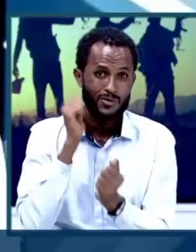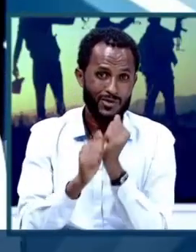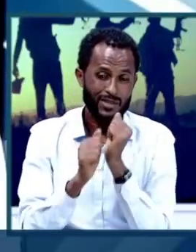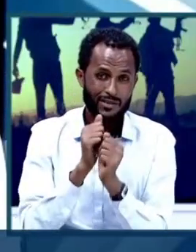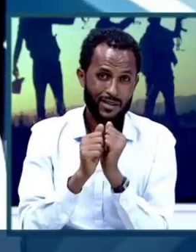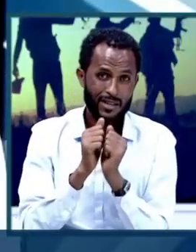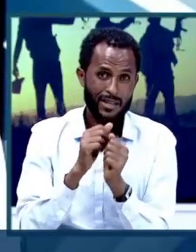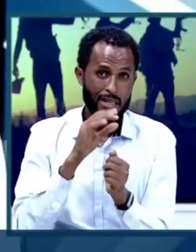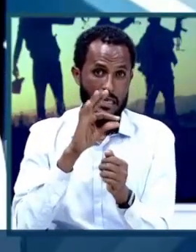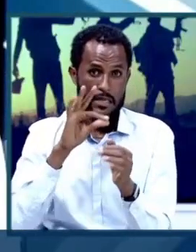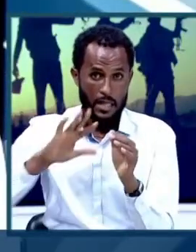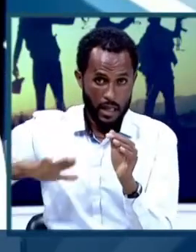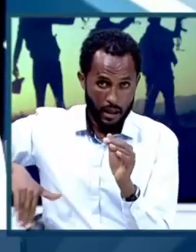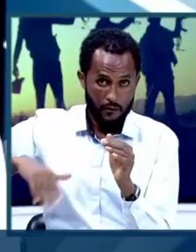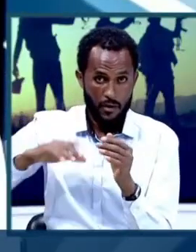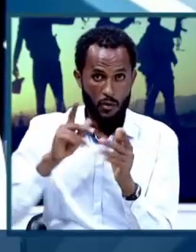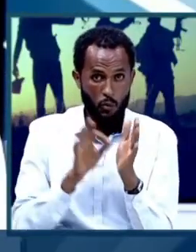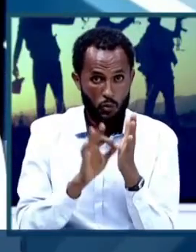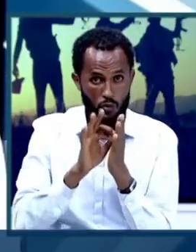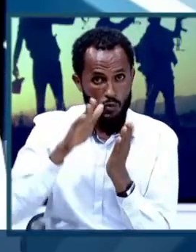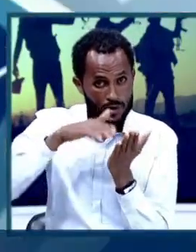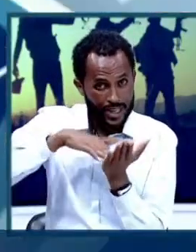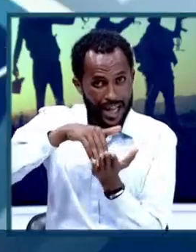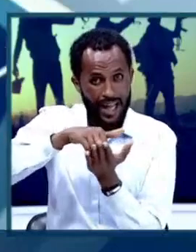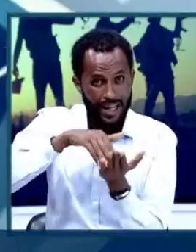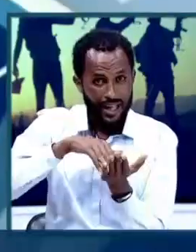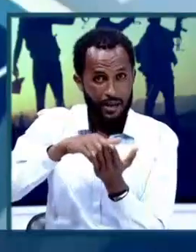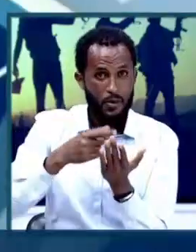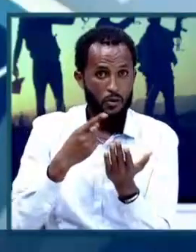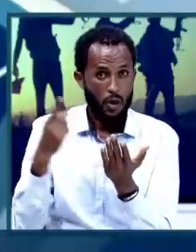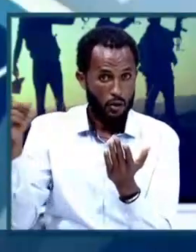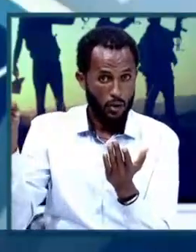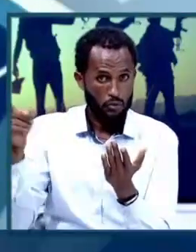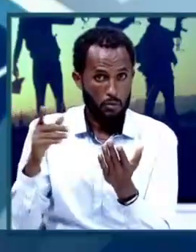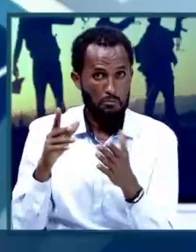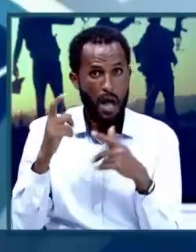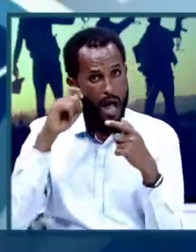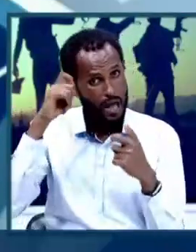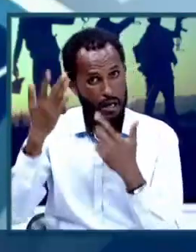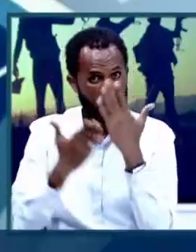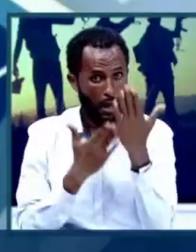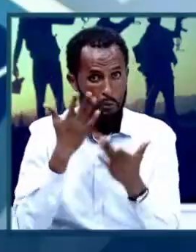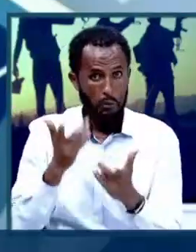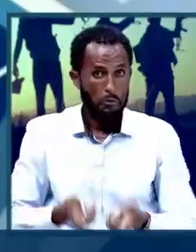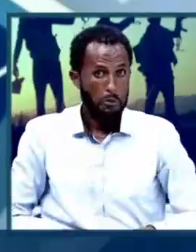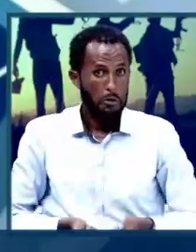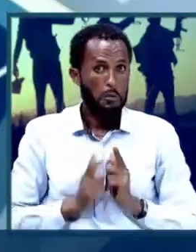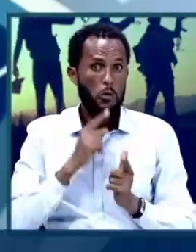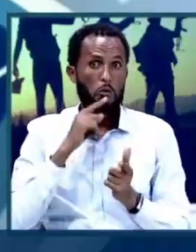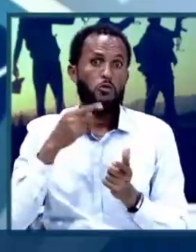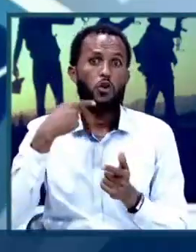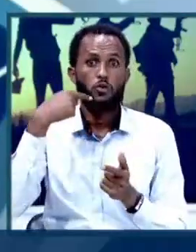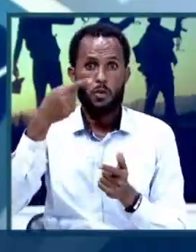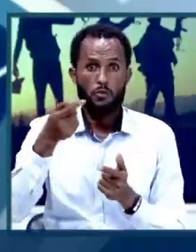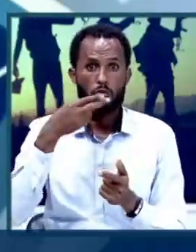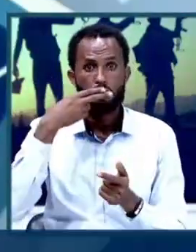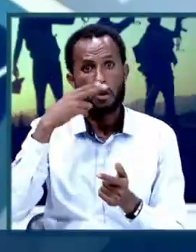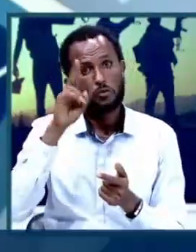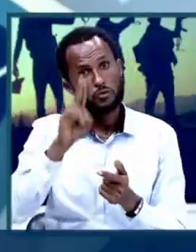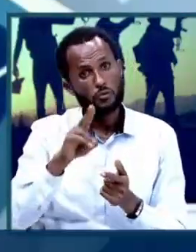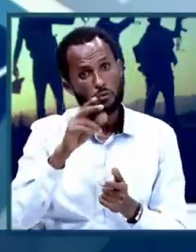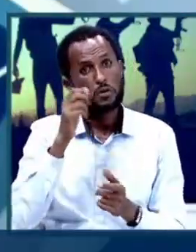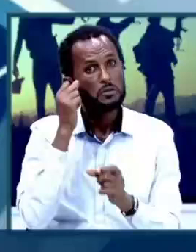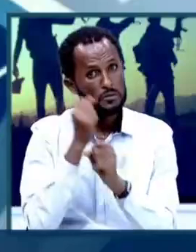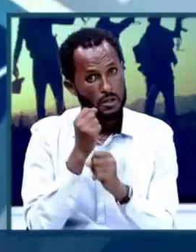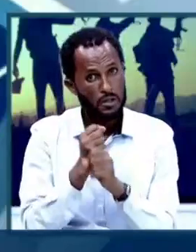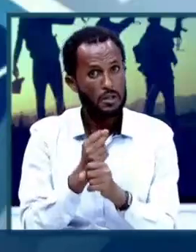ዝተርፍ ትግራዋይ ተሃለዉ ቁፅሪ ዝሓደ ዝተዳኸመ ሳቶም ዝደልይዎ ባርያ ኮይኑ ክነብር እዩ ናቶም ተገዛኣይ ዝበልዎ ሰጥ ለበጢሉ